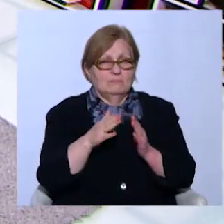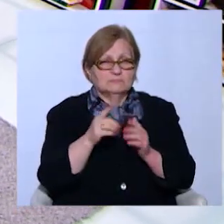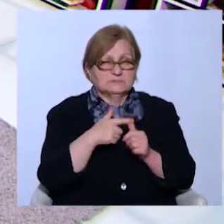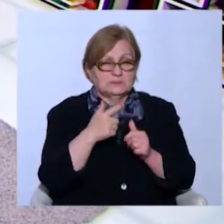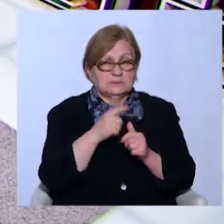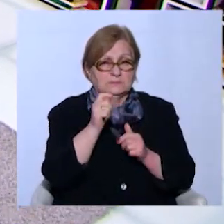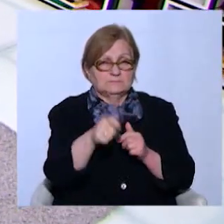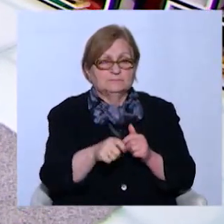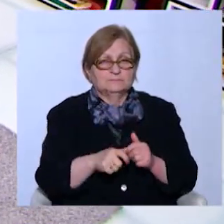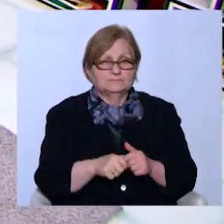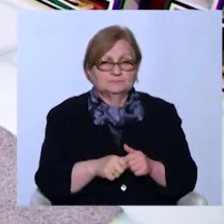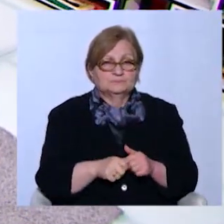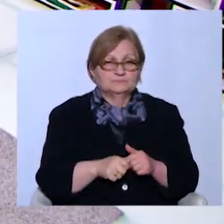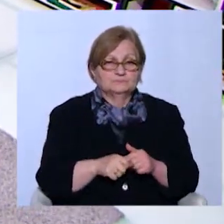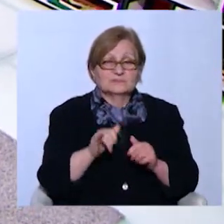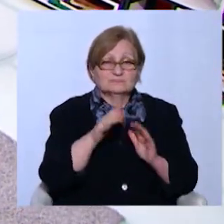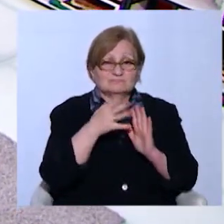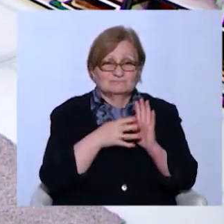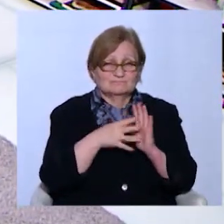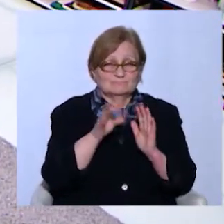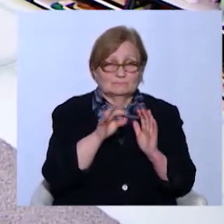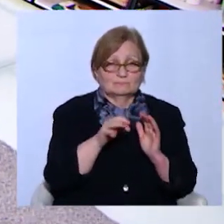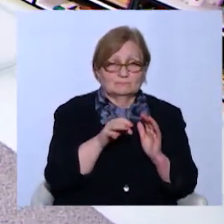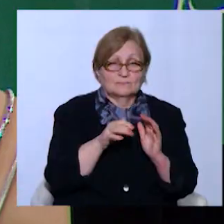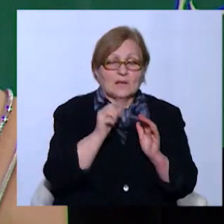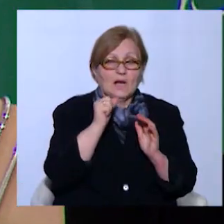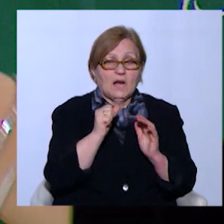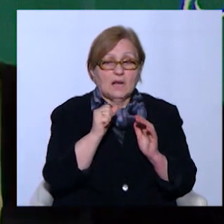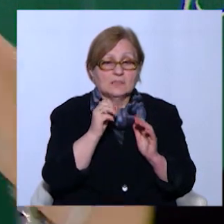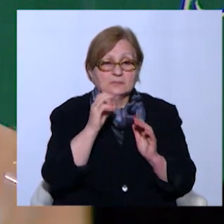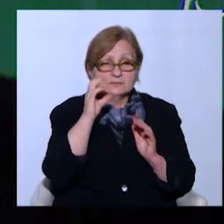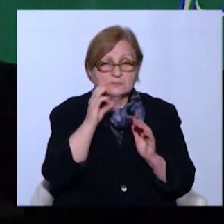აი ესეთი მართკუთხა სამკუთხედი. AC არის 12.